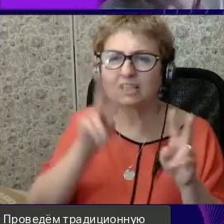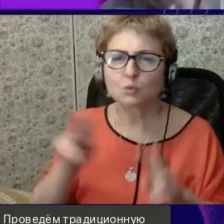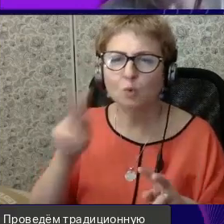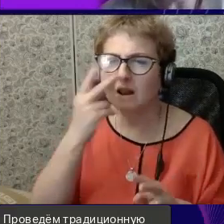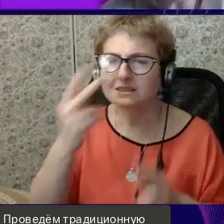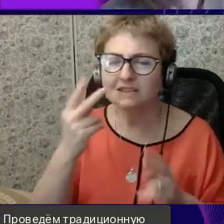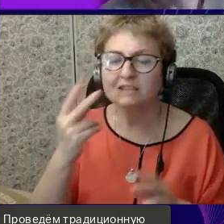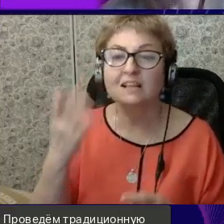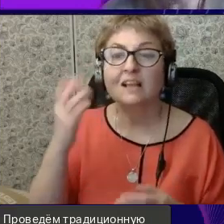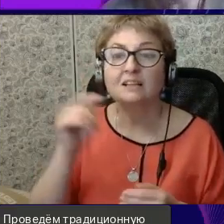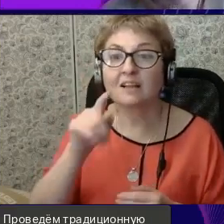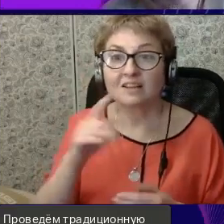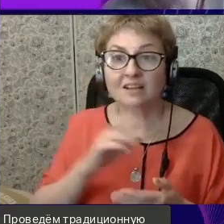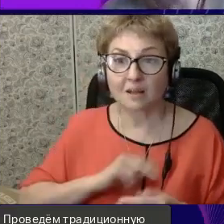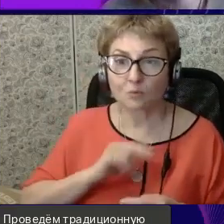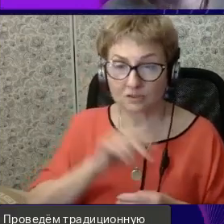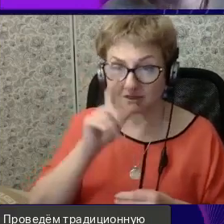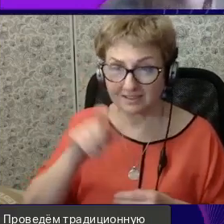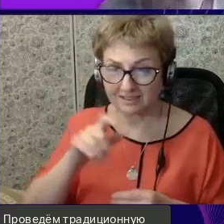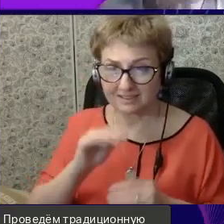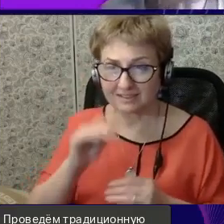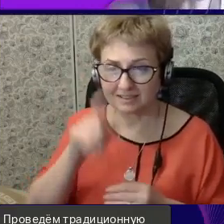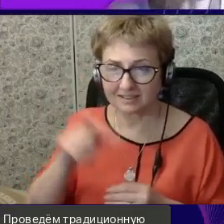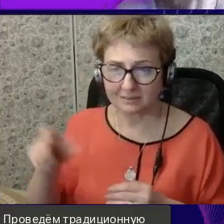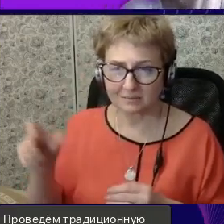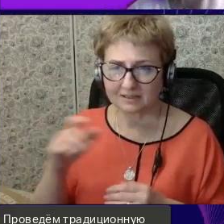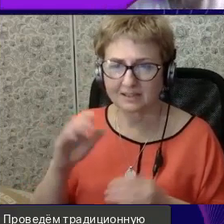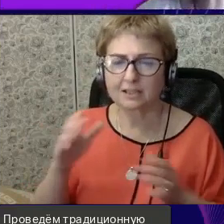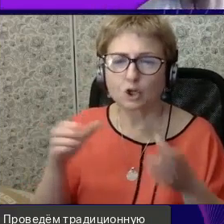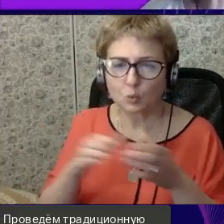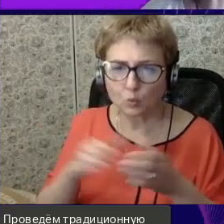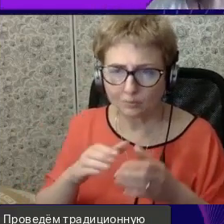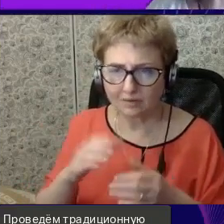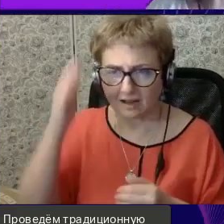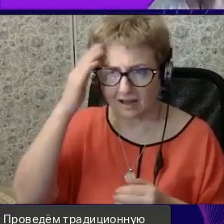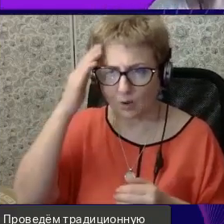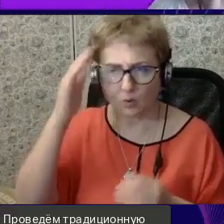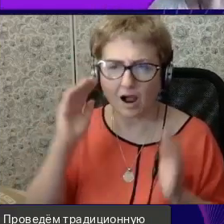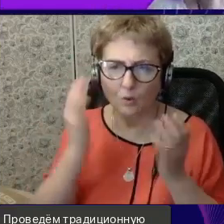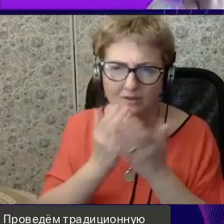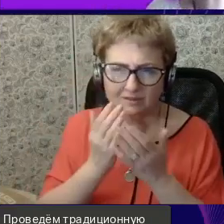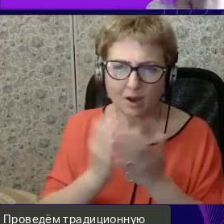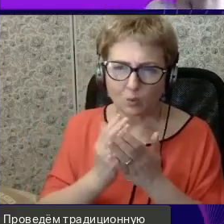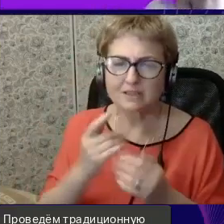занятий – это необходимость постоянной визуализации. Повторюсь, когда вы работаете с людьми с аутизмом, тем более с группой людей